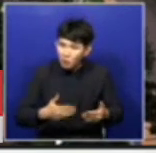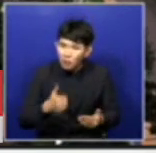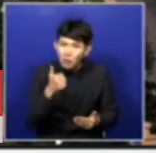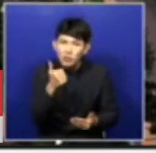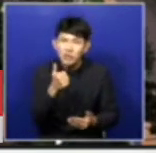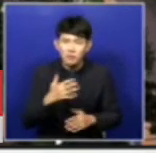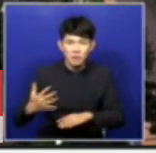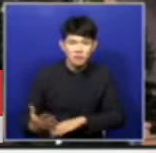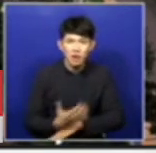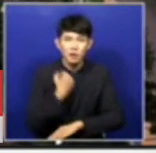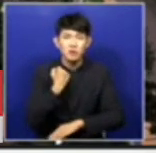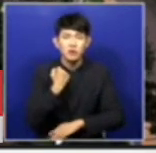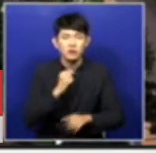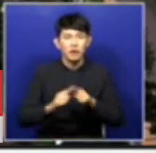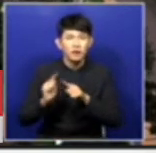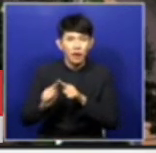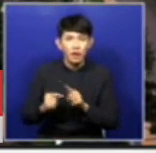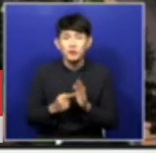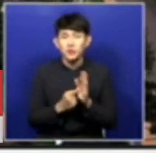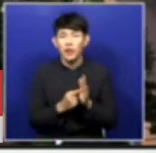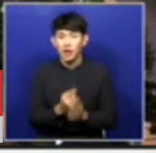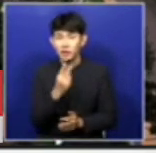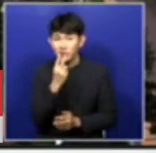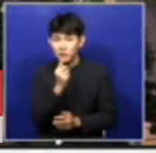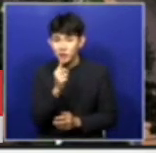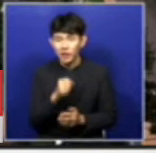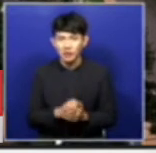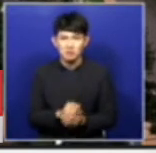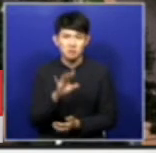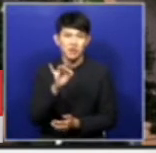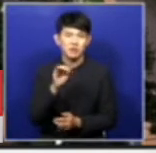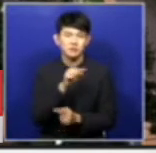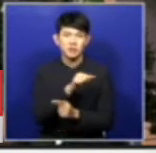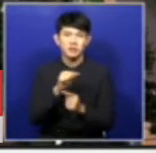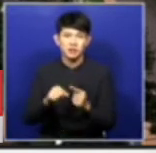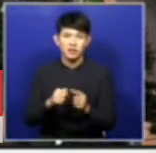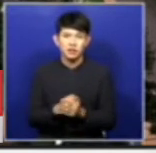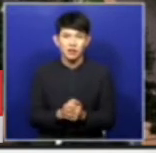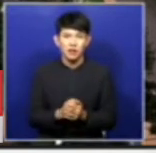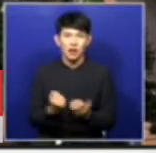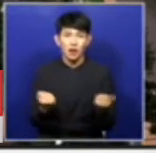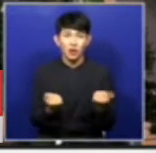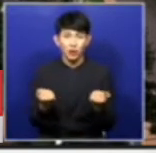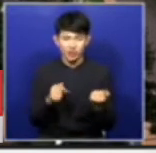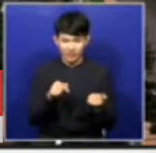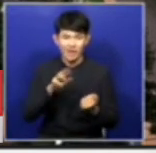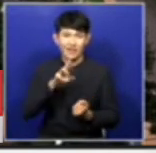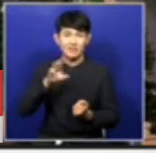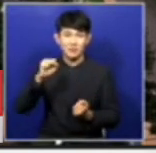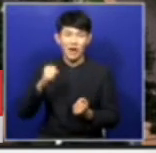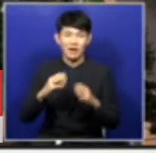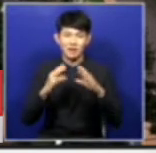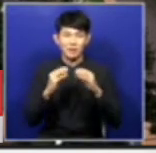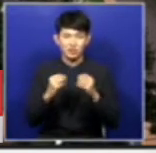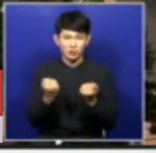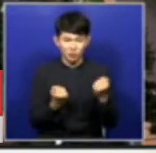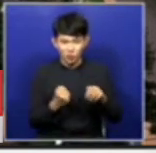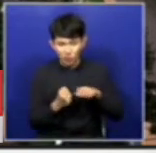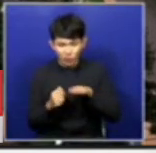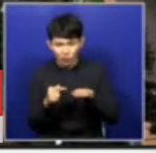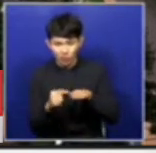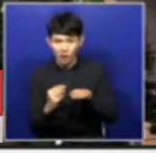นักการเมืองโดยเฉพาะถ้าท่านสังเกต 80% ครับรถทุกคันวิ่งเข้าออกในสภาเรานี่มีแต่เลขสวยทั้งหมดเลยเพ